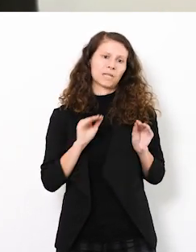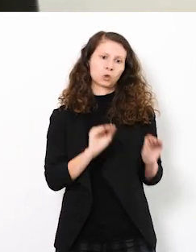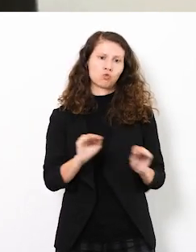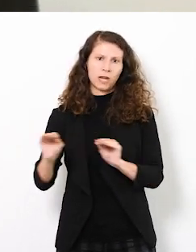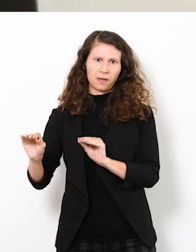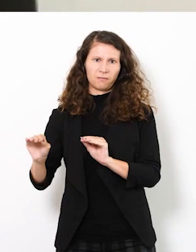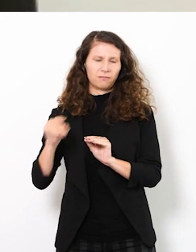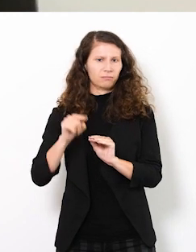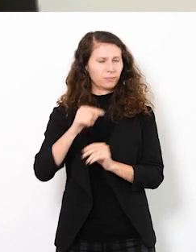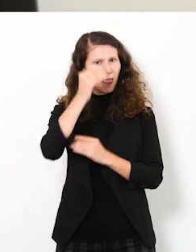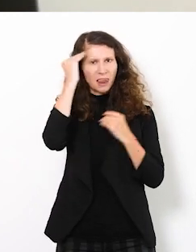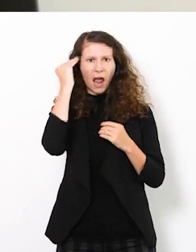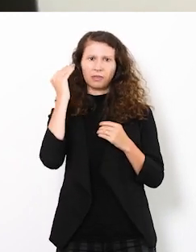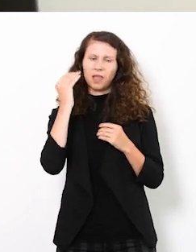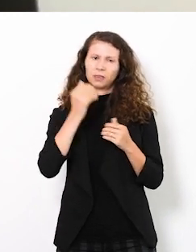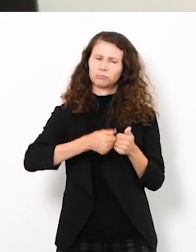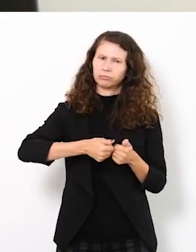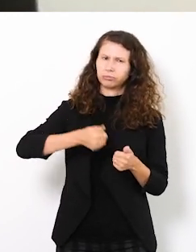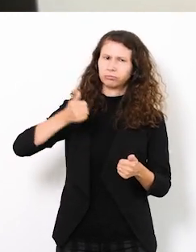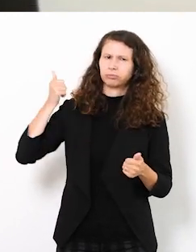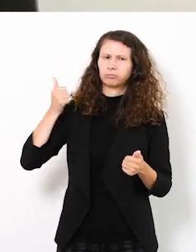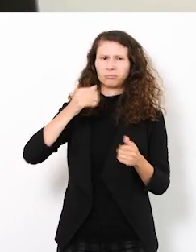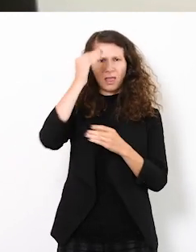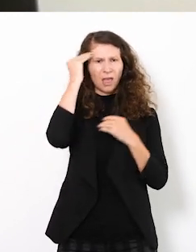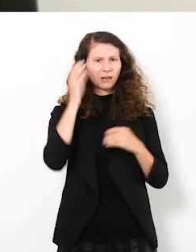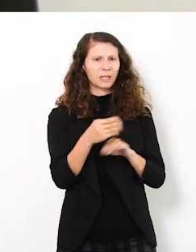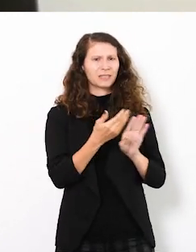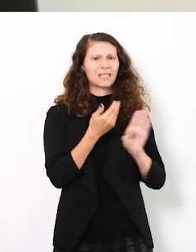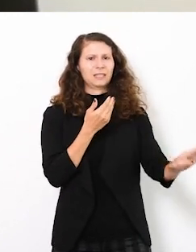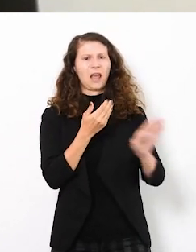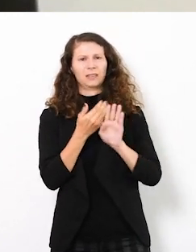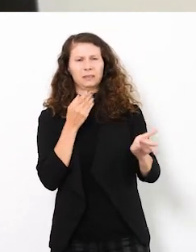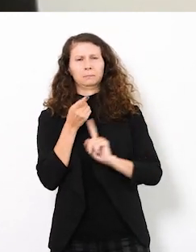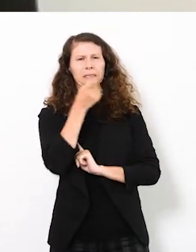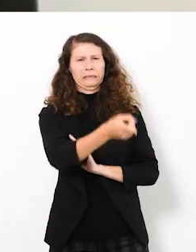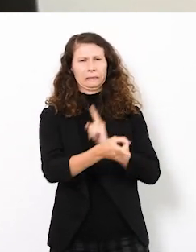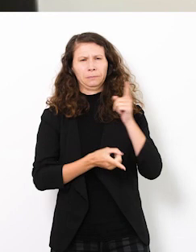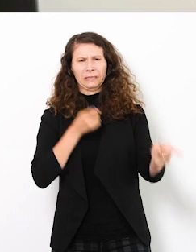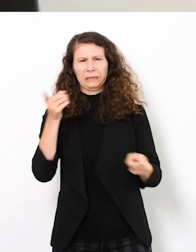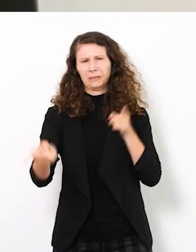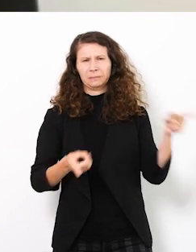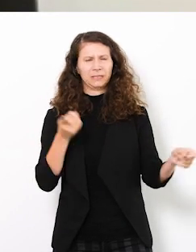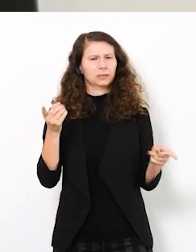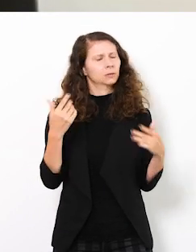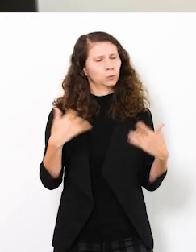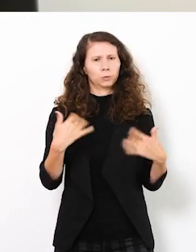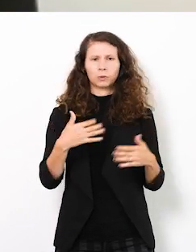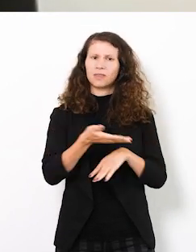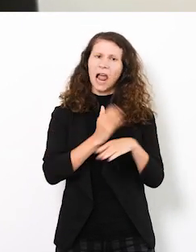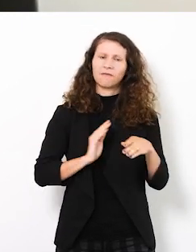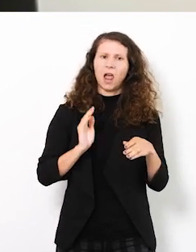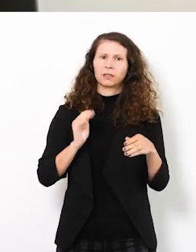die Defizite beim Lernen auf Distanz teilweise wirklich den Anschluss verloren. Und uns